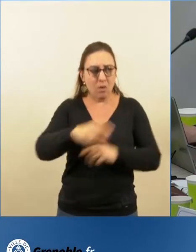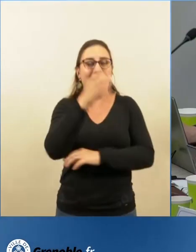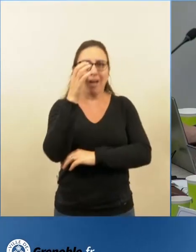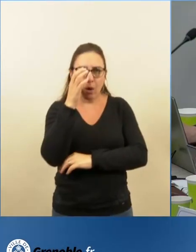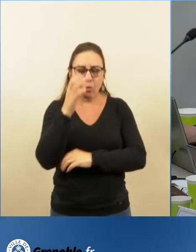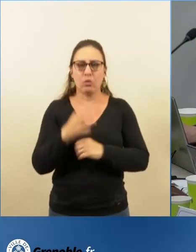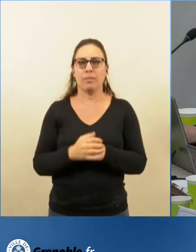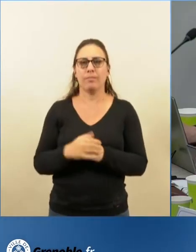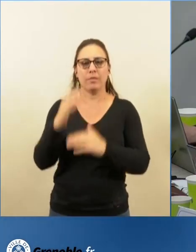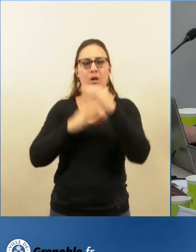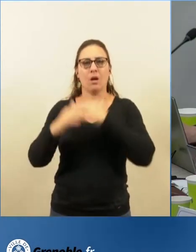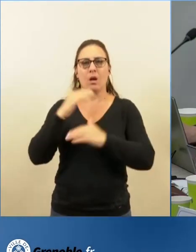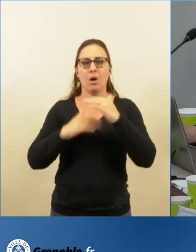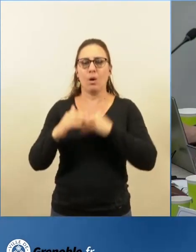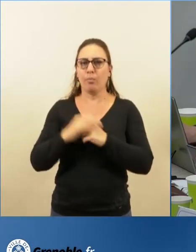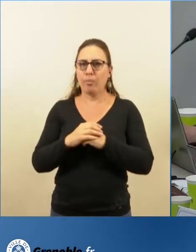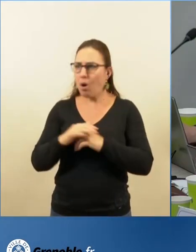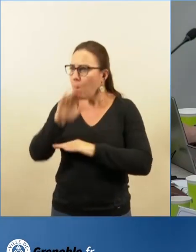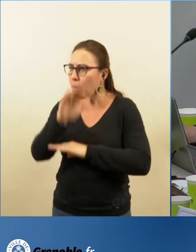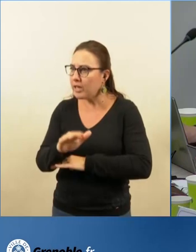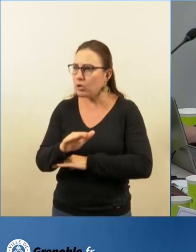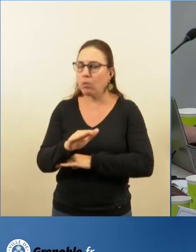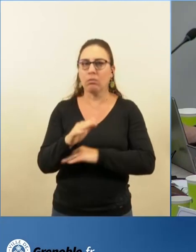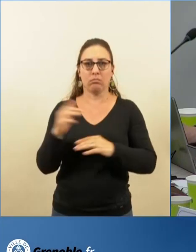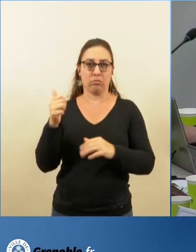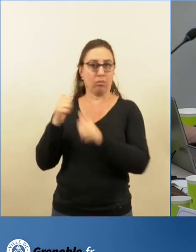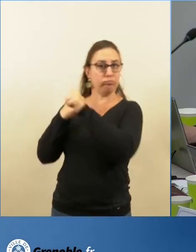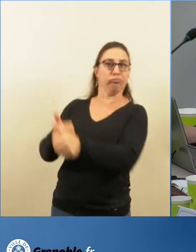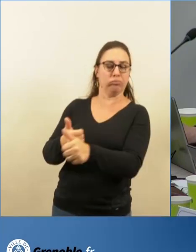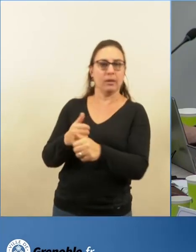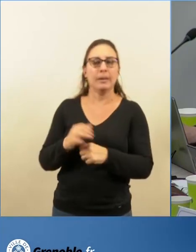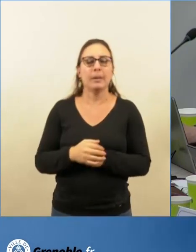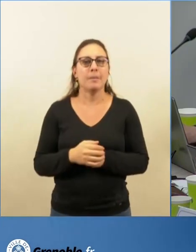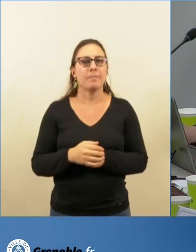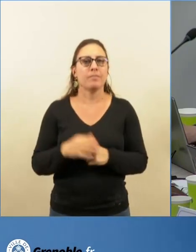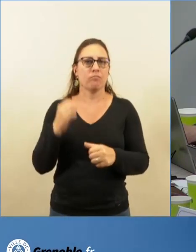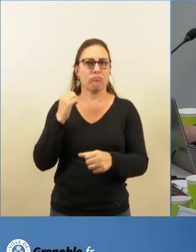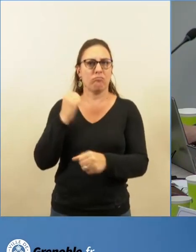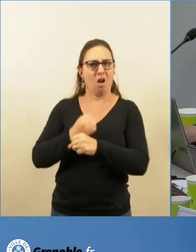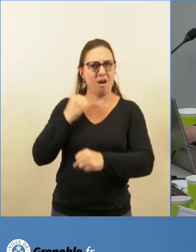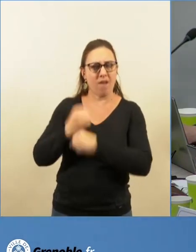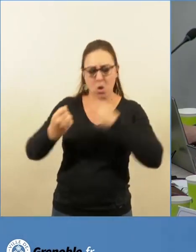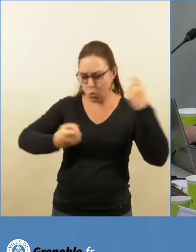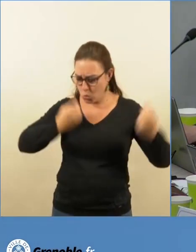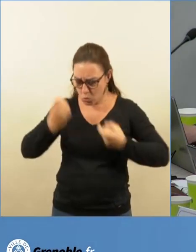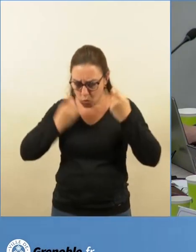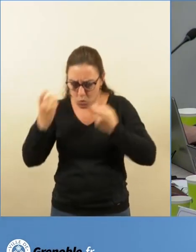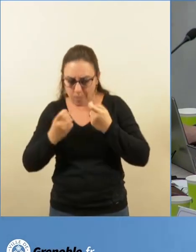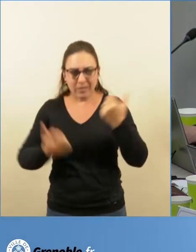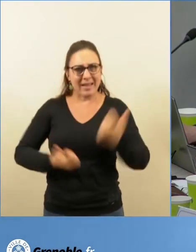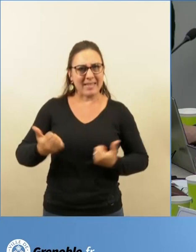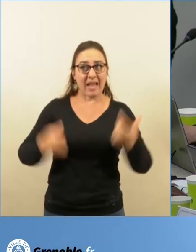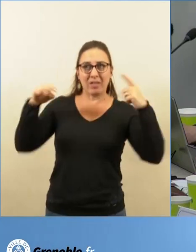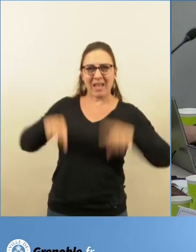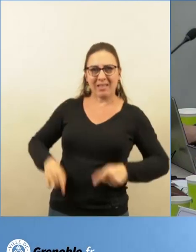le plan de protection de l'atmosphère contre parathon est-ce vous attaquez et qui est le fruit d'un long travail de réflexion d'échange entre les services de